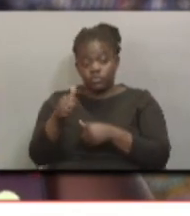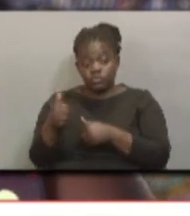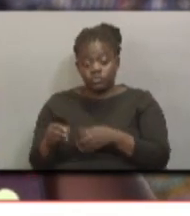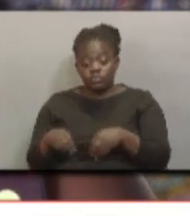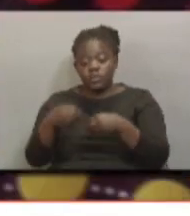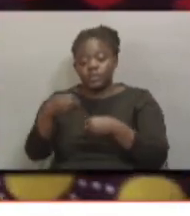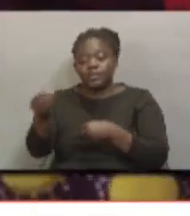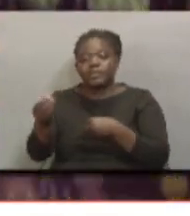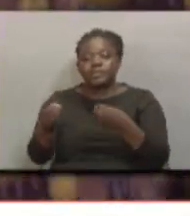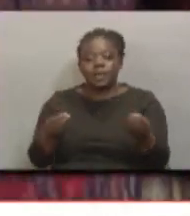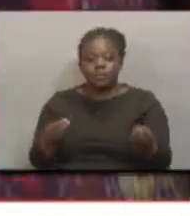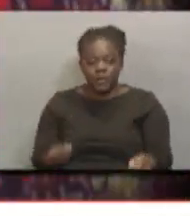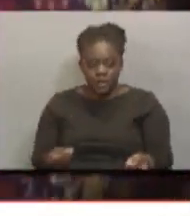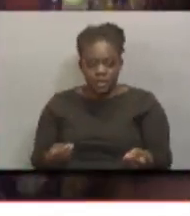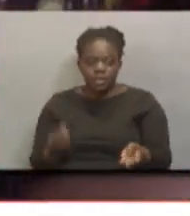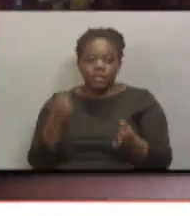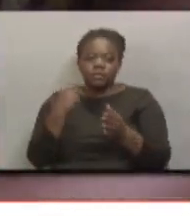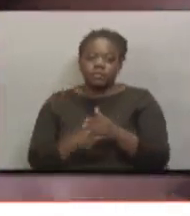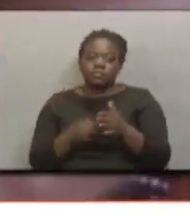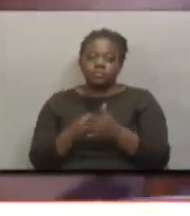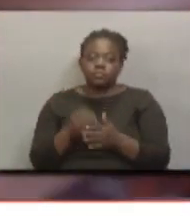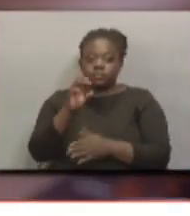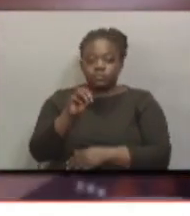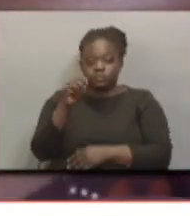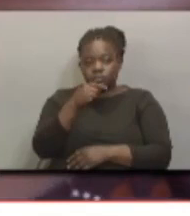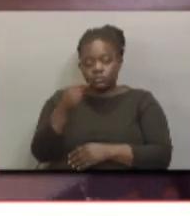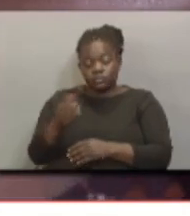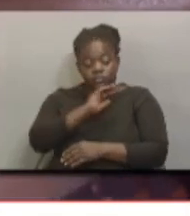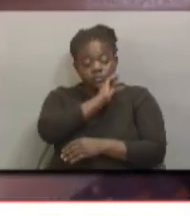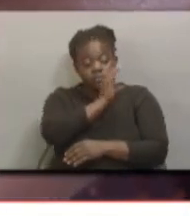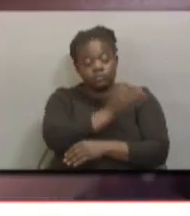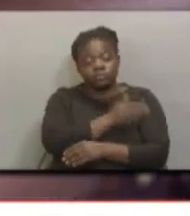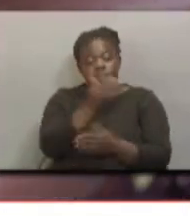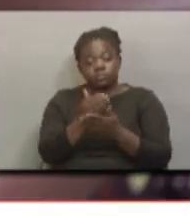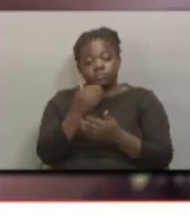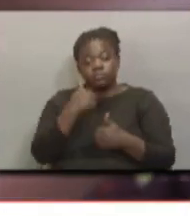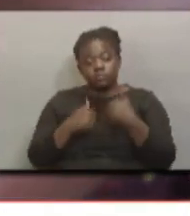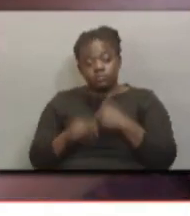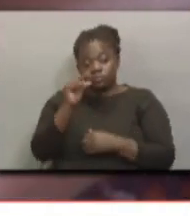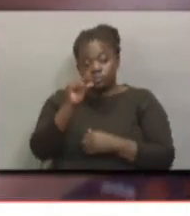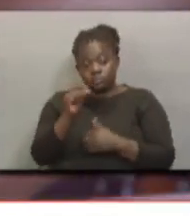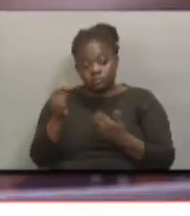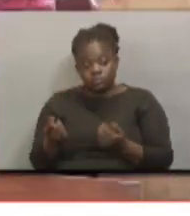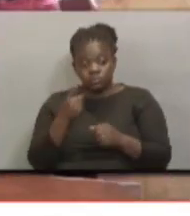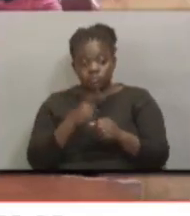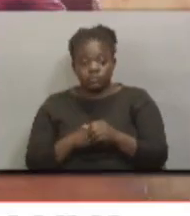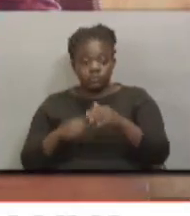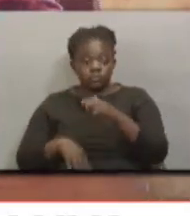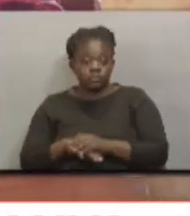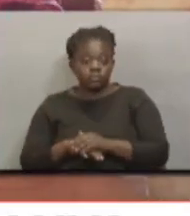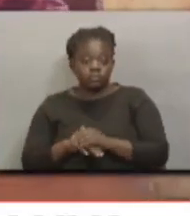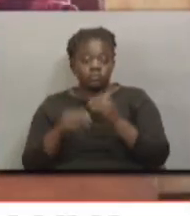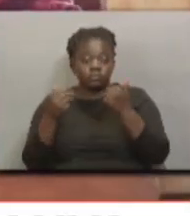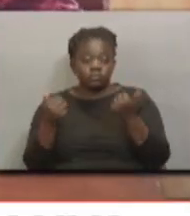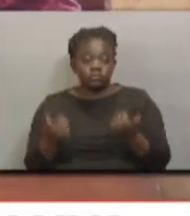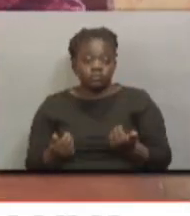ne tusupplyinga. Ono ategeezezza nti ensimbi z'emyoga zaabongera amaanyi olw'amagoba matono, n'ebbanga erimala nga mu kiseera kino